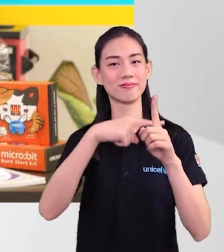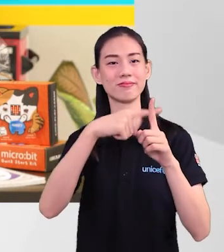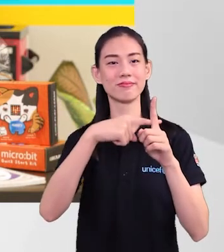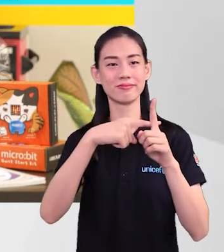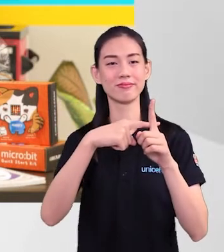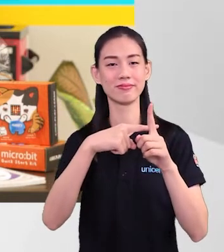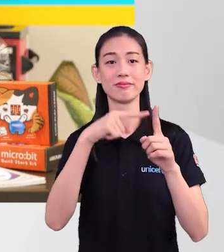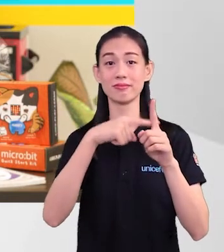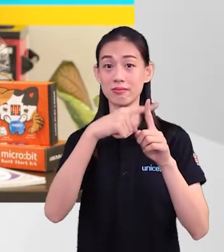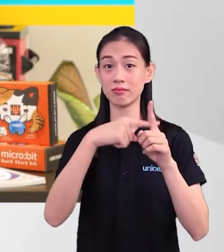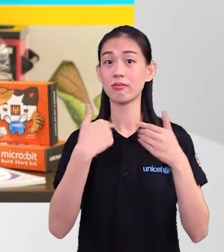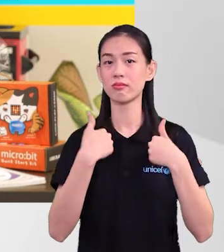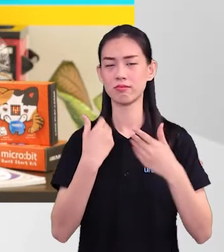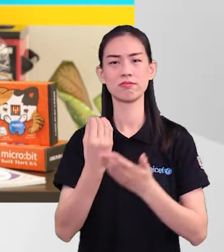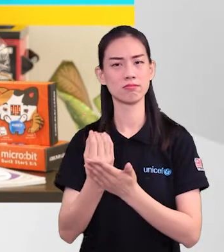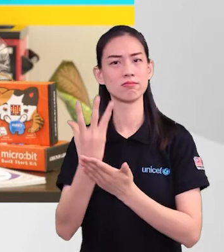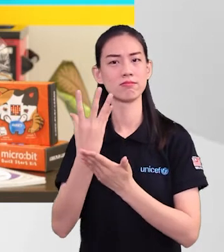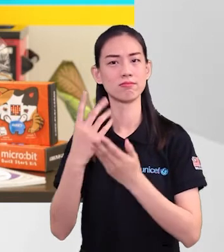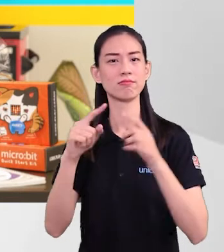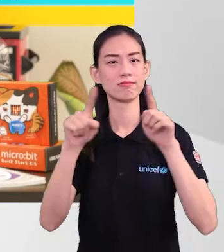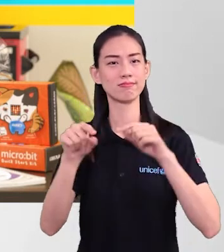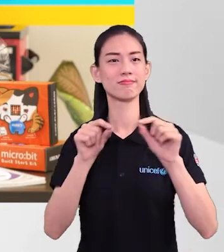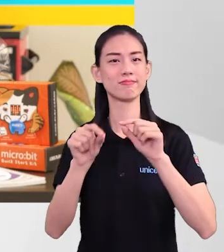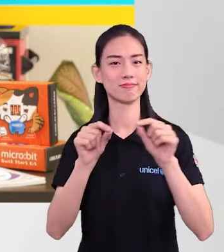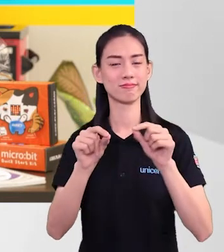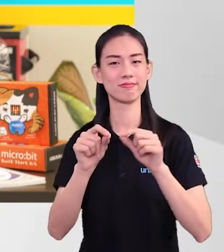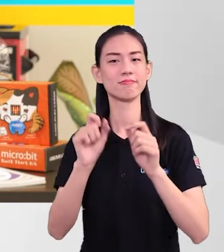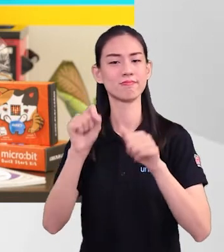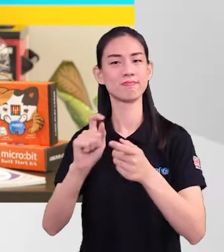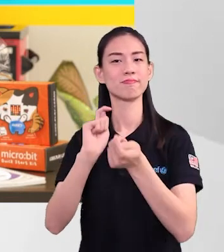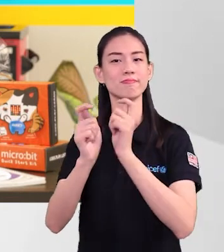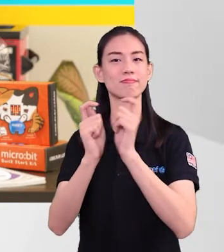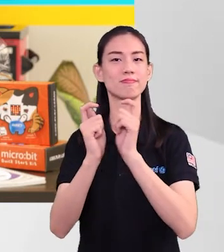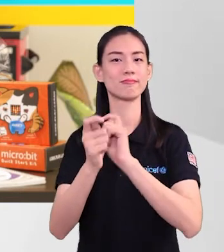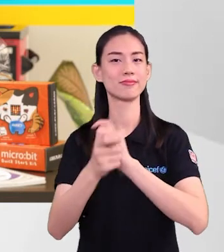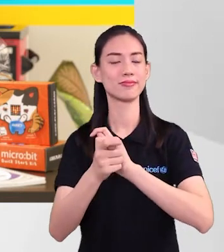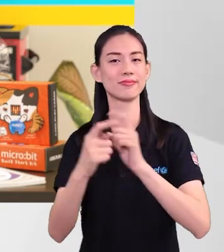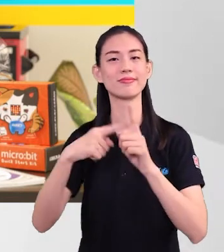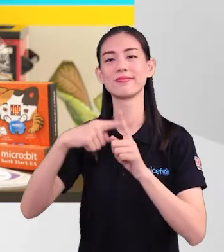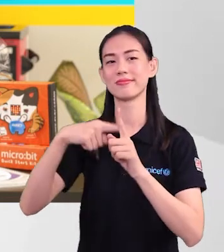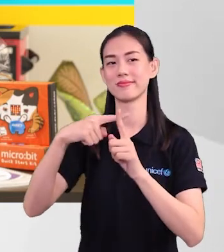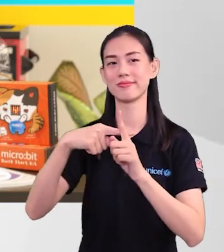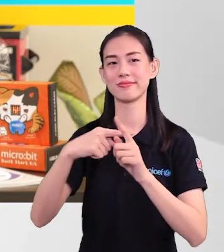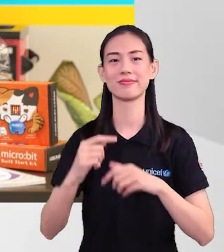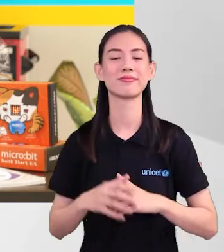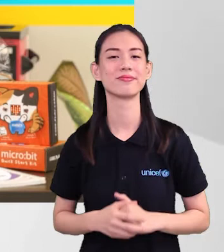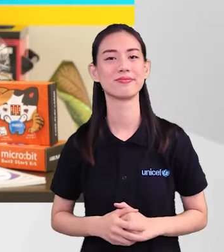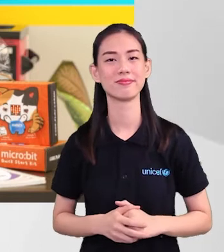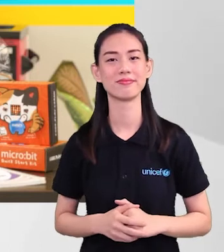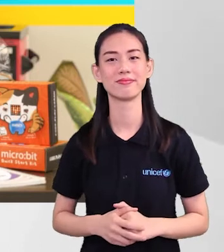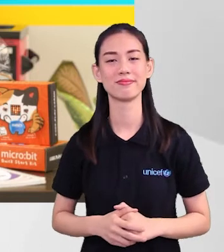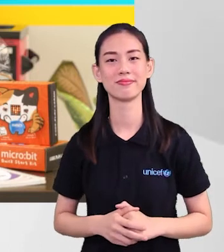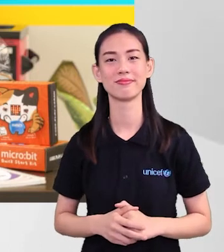pun dibina di dalam papannya. Suhu dikesan dan disimpan dalam satu pemboleh ubah, temperature, yang boleh diakses dengan menggunakan